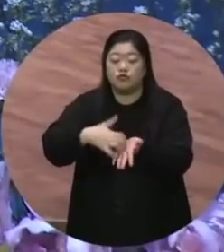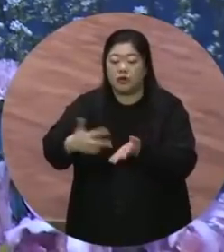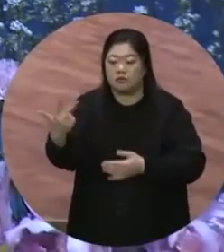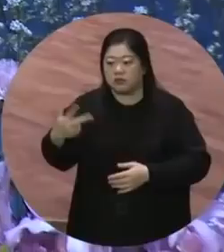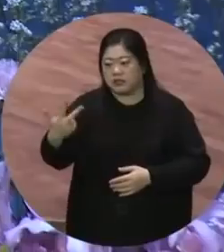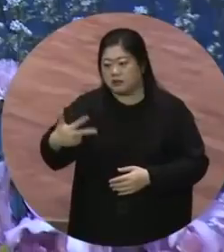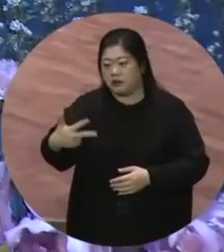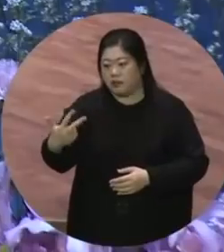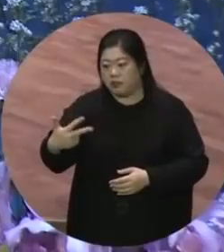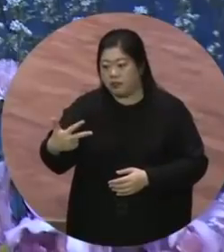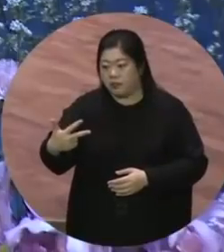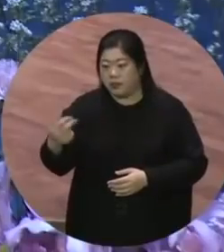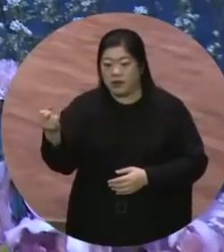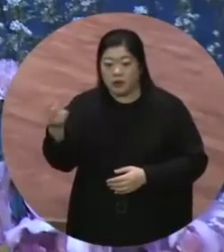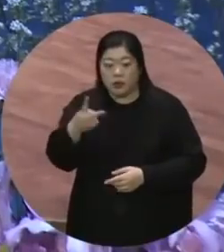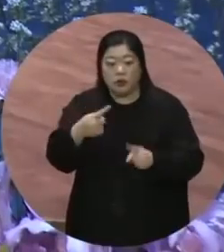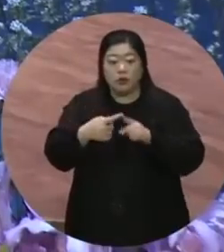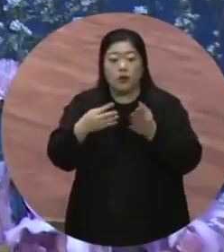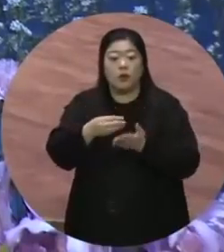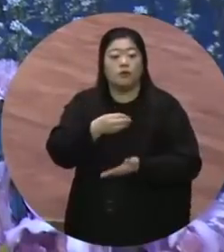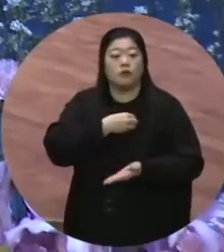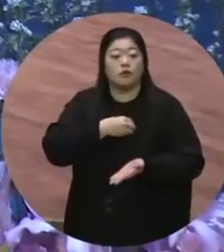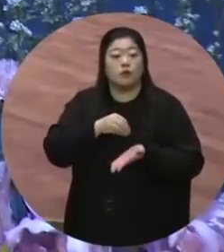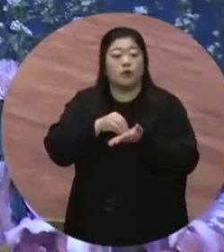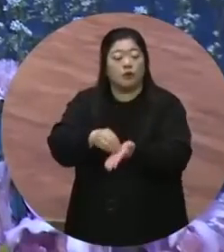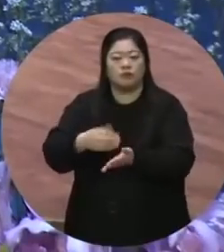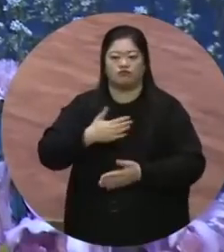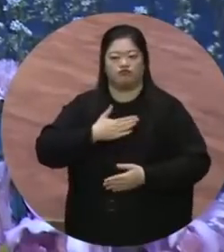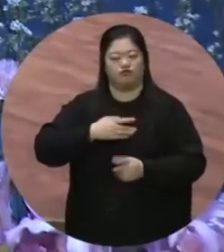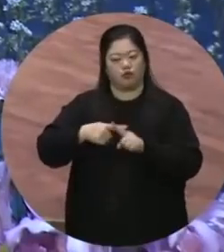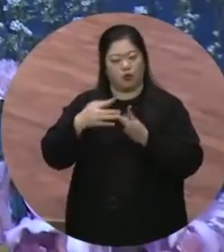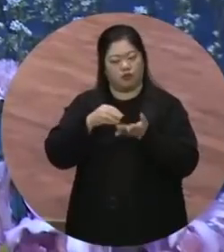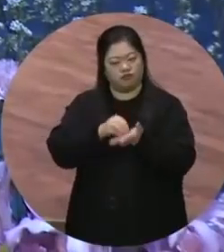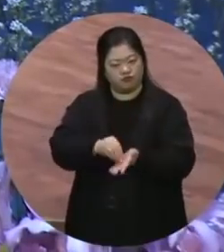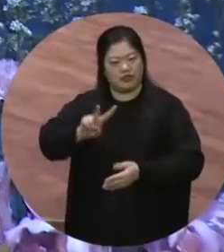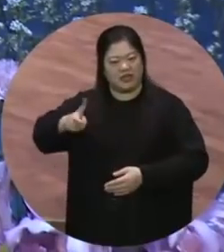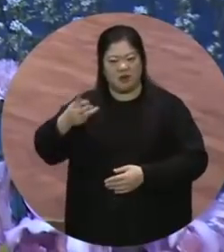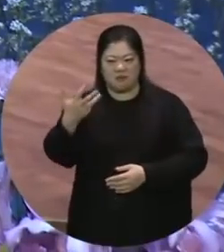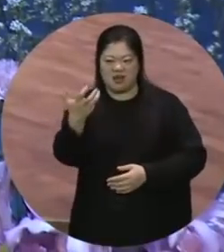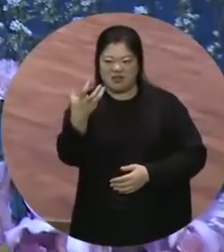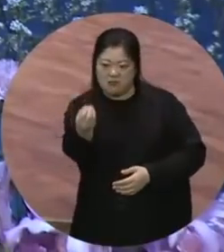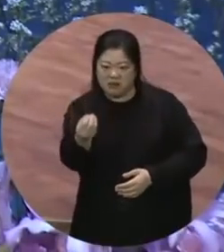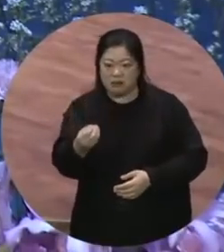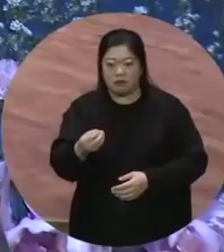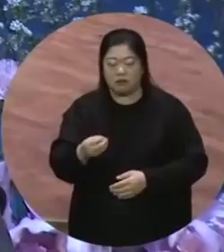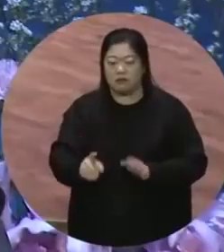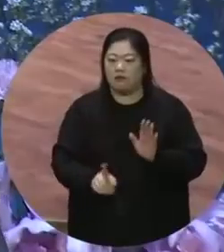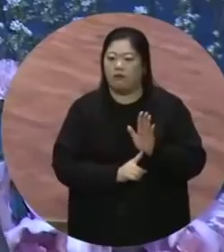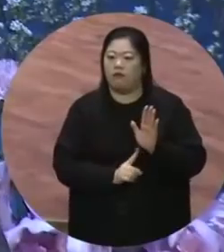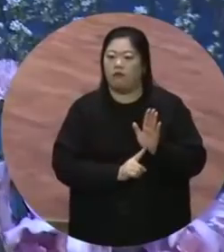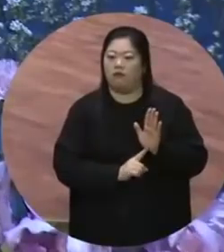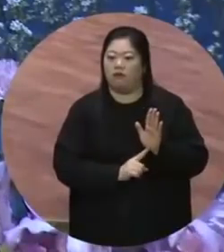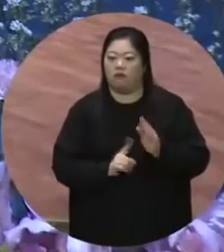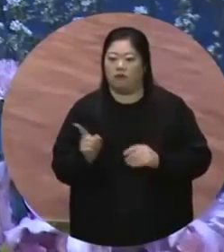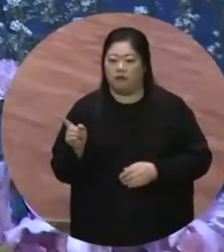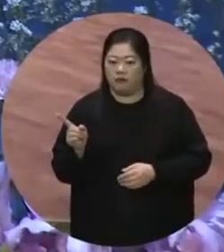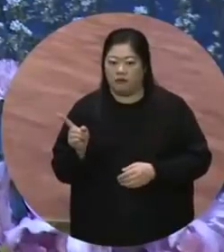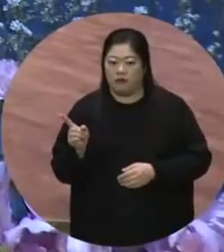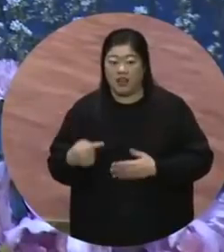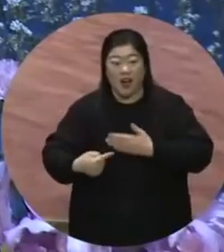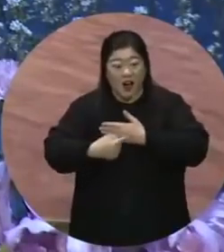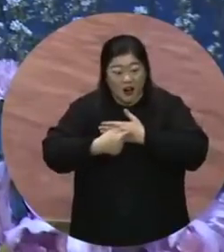280만의 등록 성도가 있다라고 주장하고 있습니다. 이들은 끝으로는 나눔과